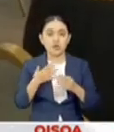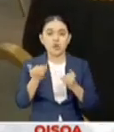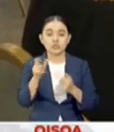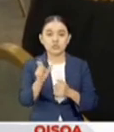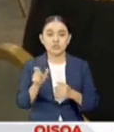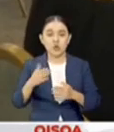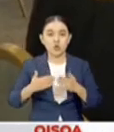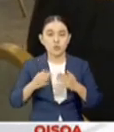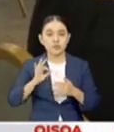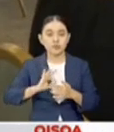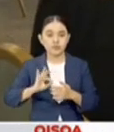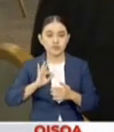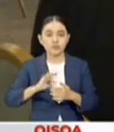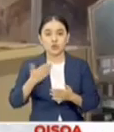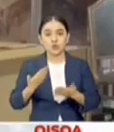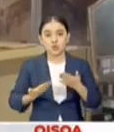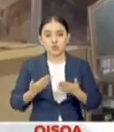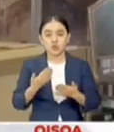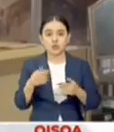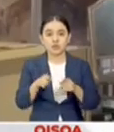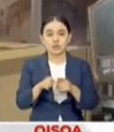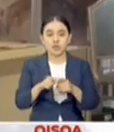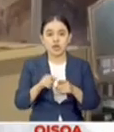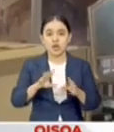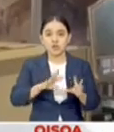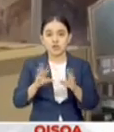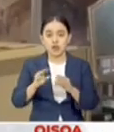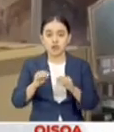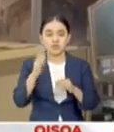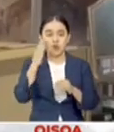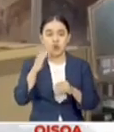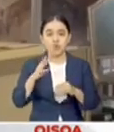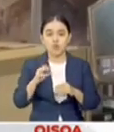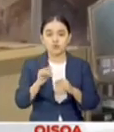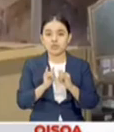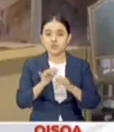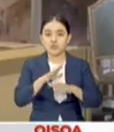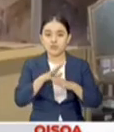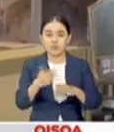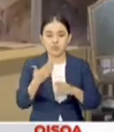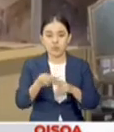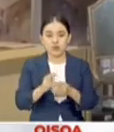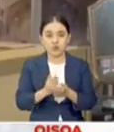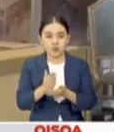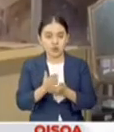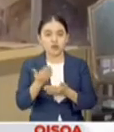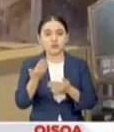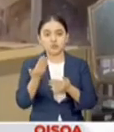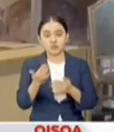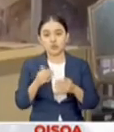emas, robotlar bajaryapti. Yoki yo'nalishlardan transplantatsiya kostni va mozgi degan bizda rivojlanmagan bu yo'nalish, shu